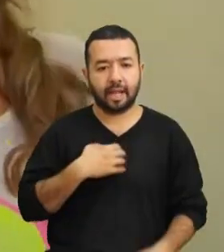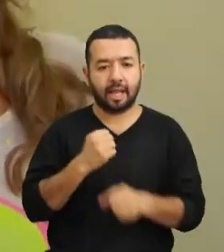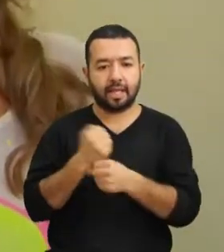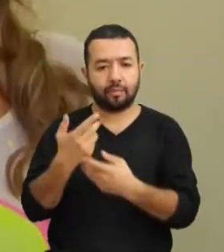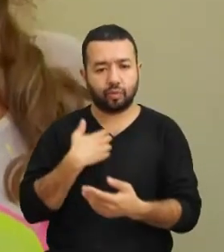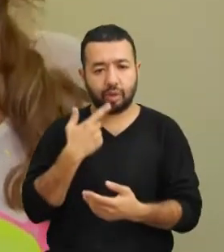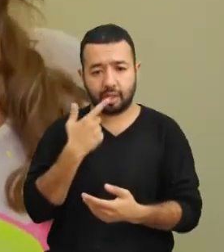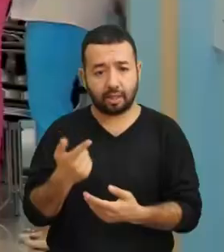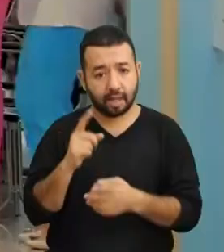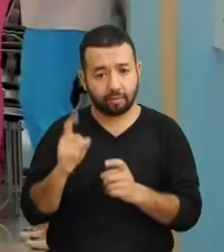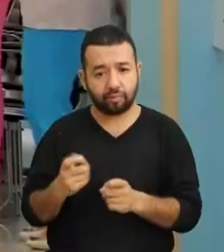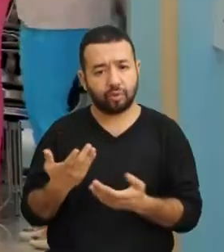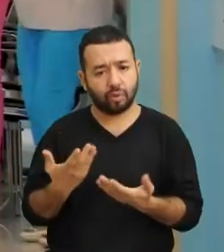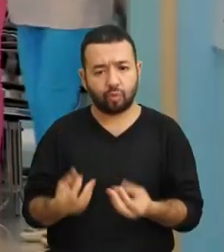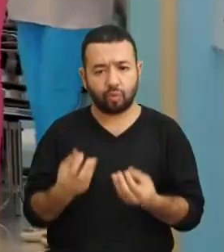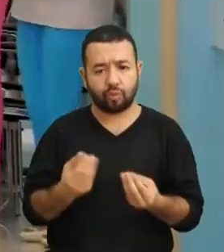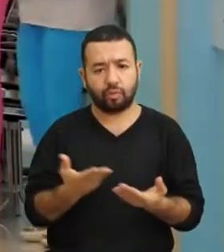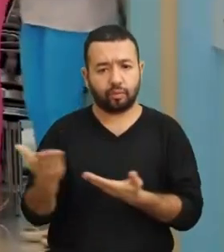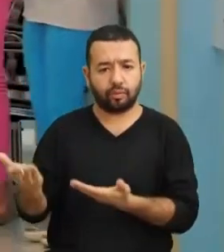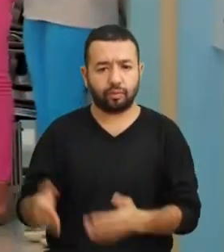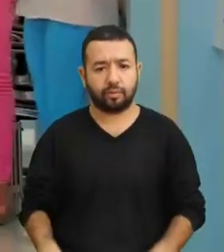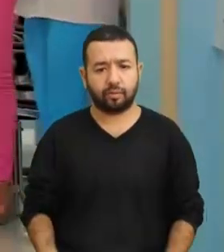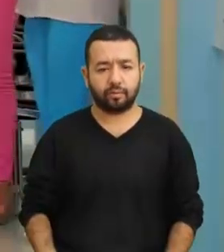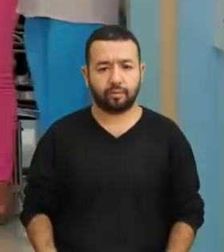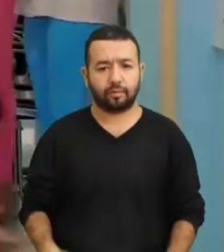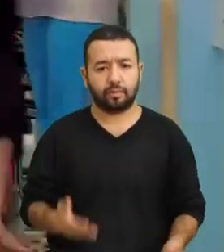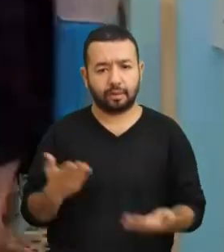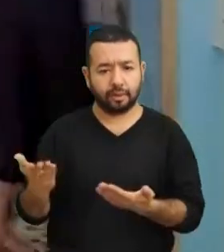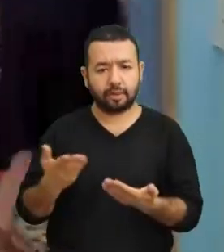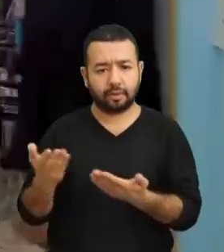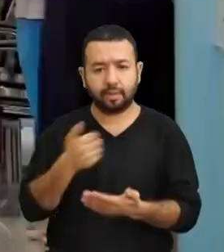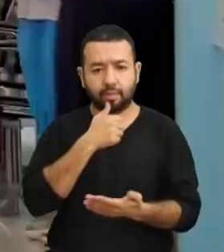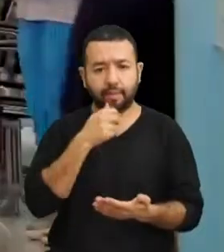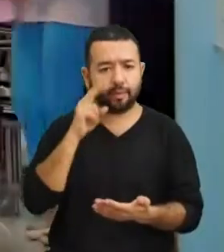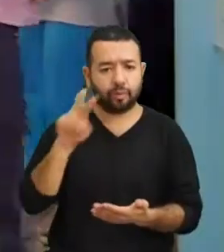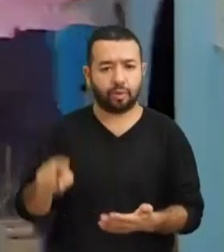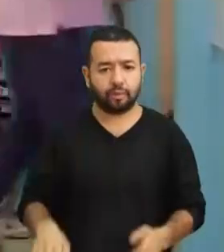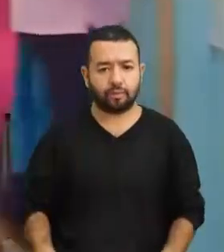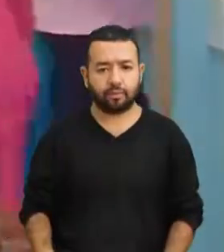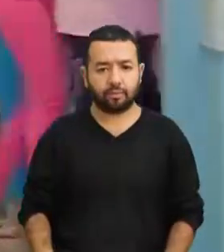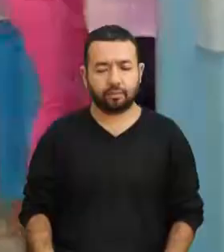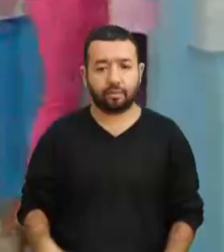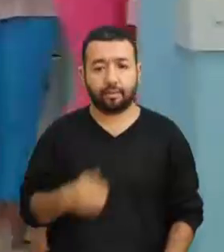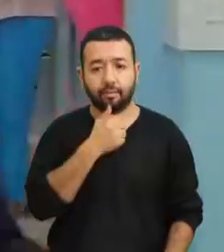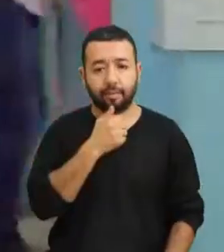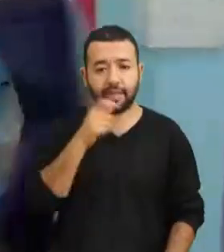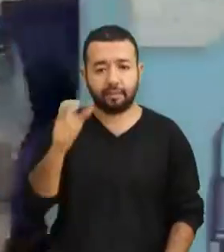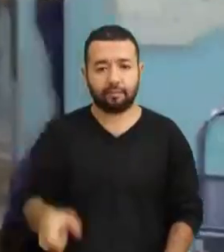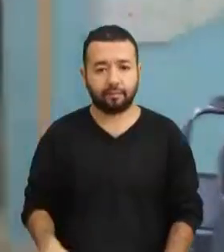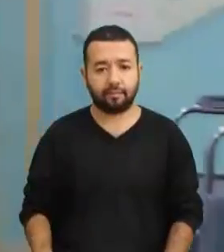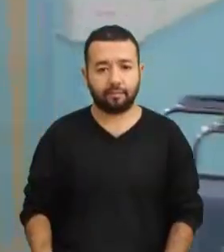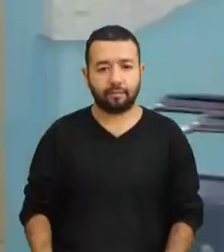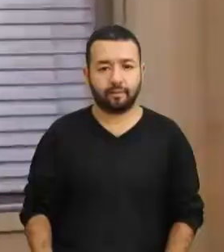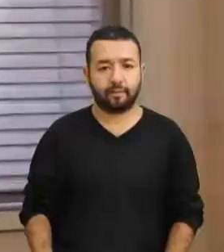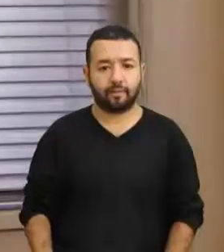olsun diyebilir miyiz acaba? Hı. Tabii tabii, buyurun buyurun. Geç, geç, geç canım geç. Babamı görelim. Babacığım. Nurhan da Biricik'in